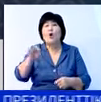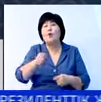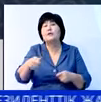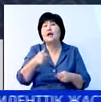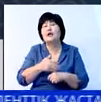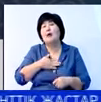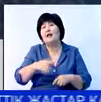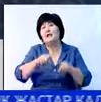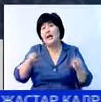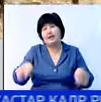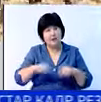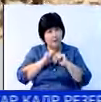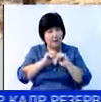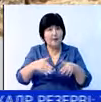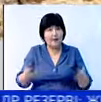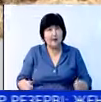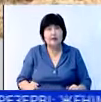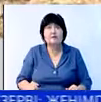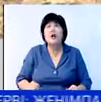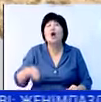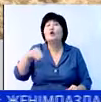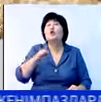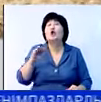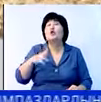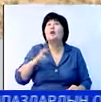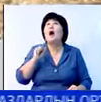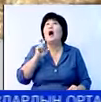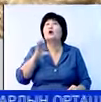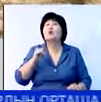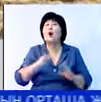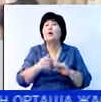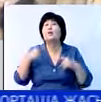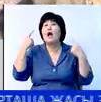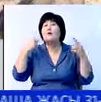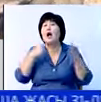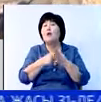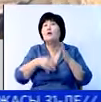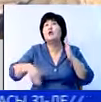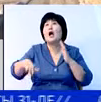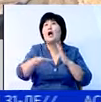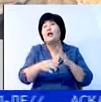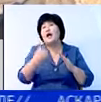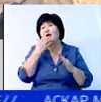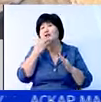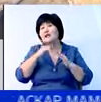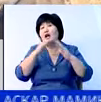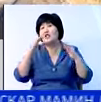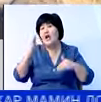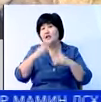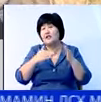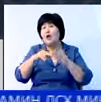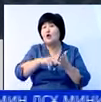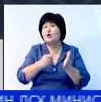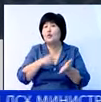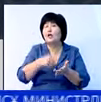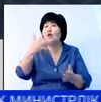алғыс хаттарымен марапатталды. Толғанай Жұмабекқызы Ақсу ауылынан мал бордақылау алаңы мен жылыжай кешенін салған. Жобаның